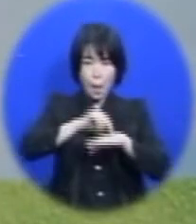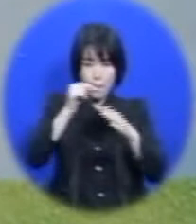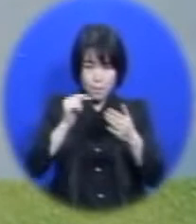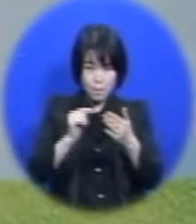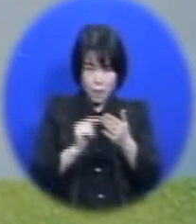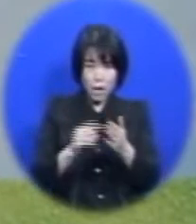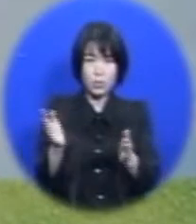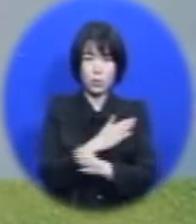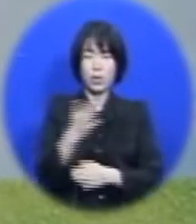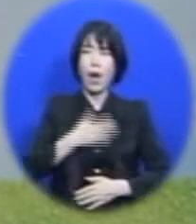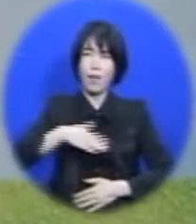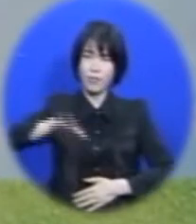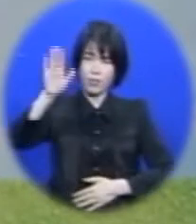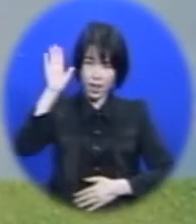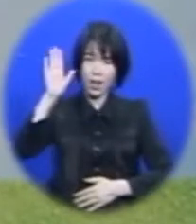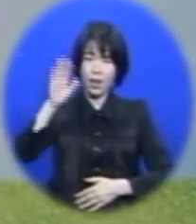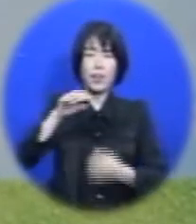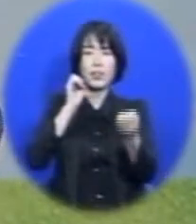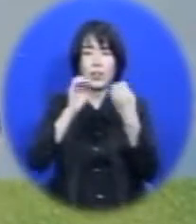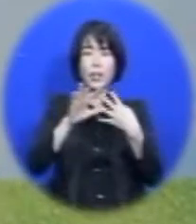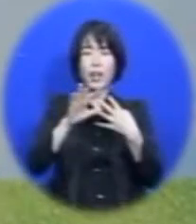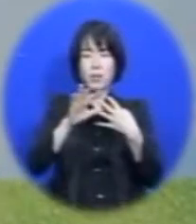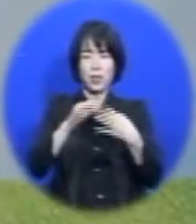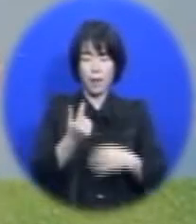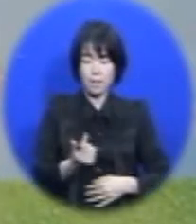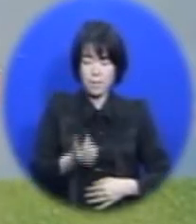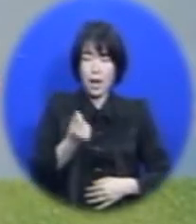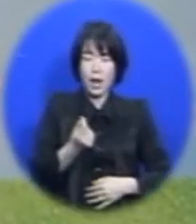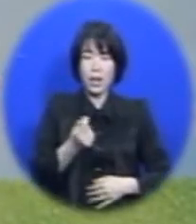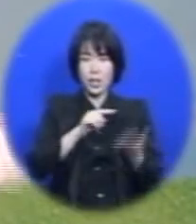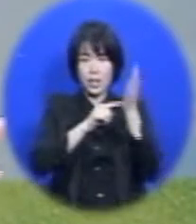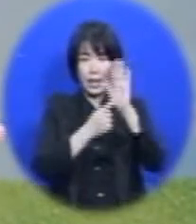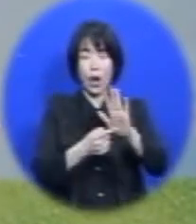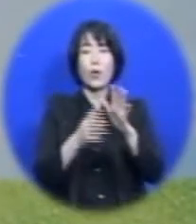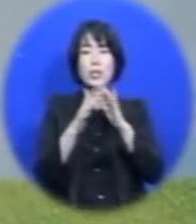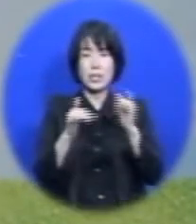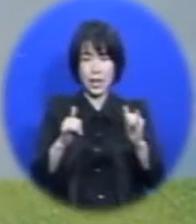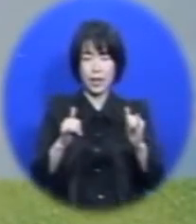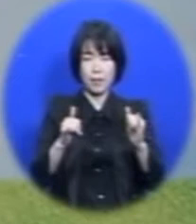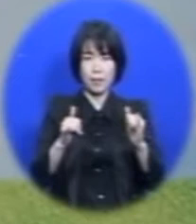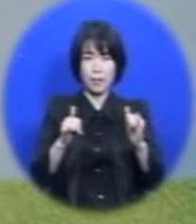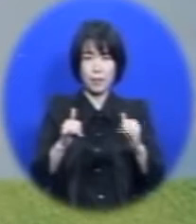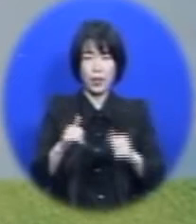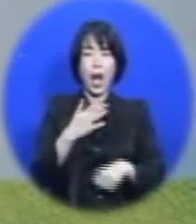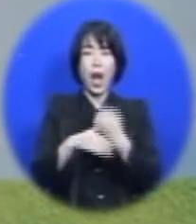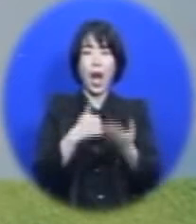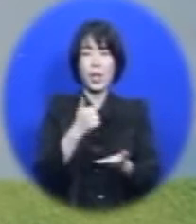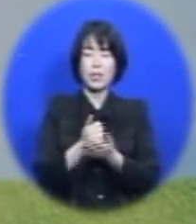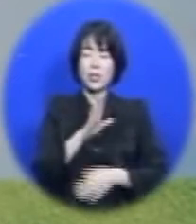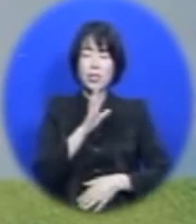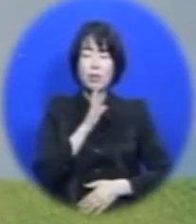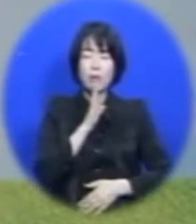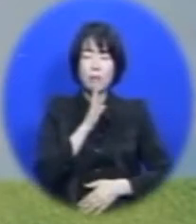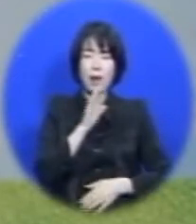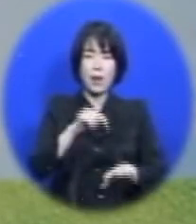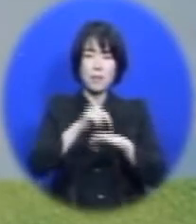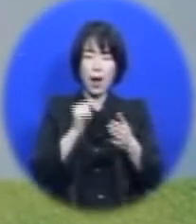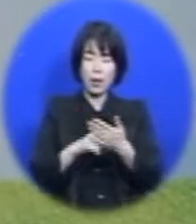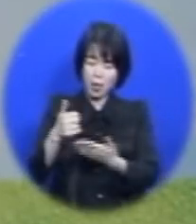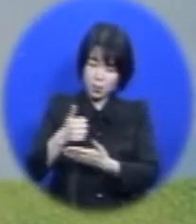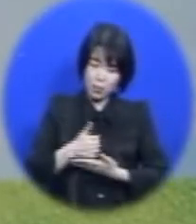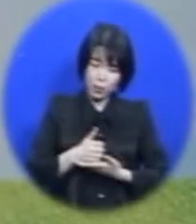마음으로부터 나지! 이런 대답이 금방 나오는 사람이어야 하나님을 정말 마음에